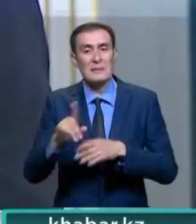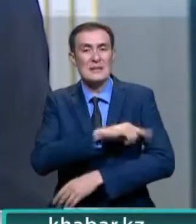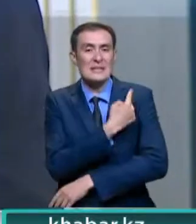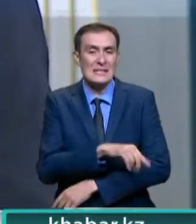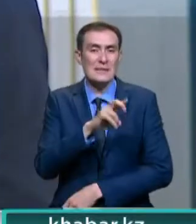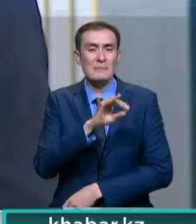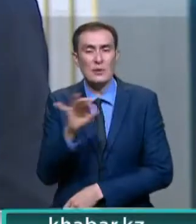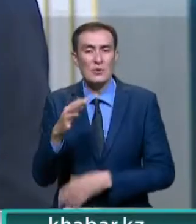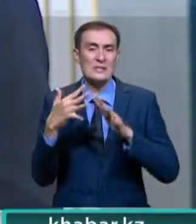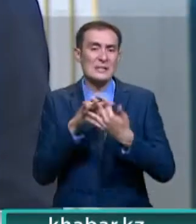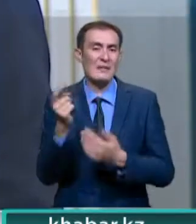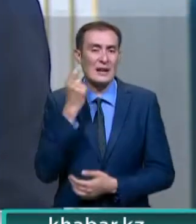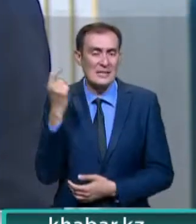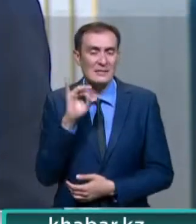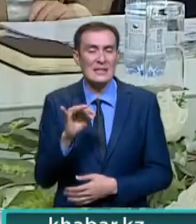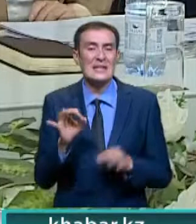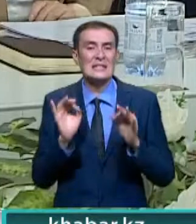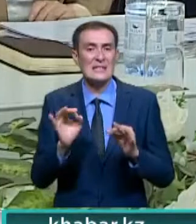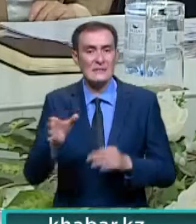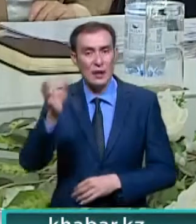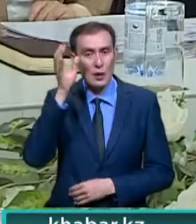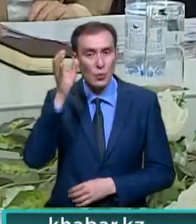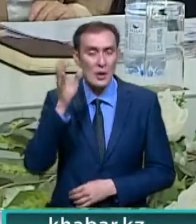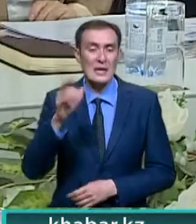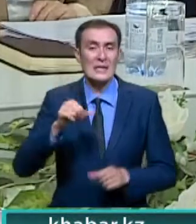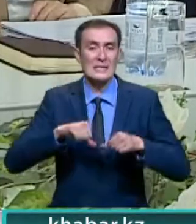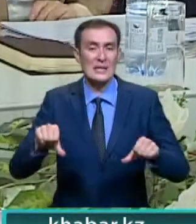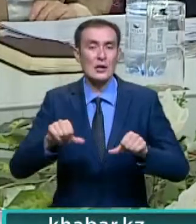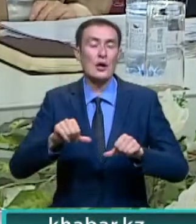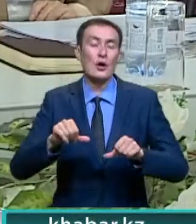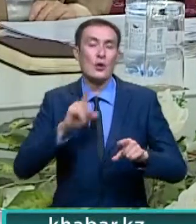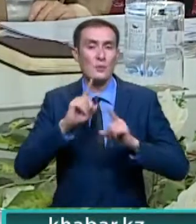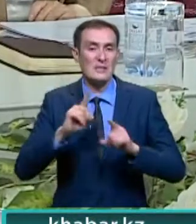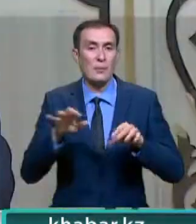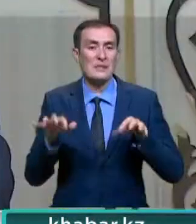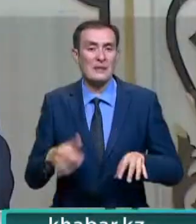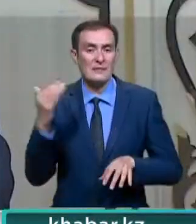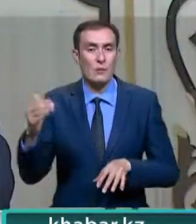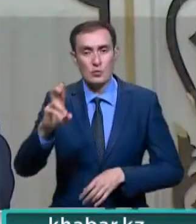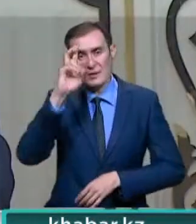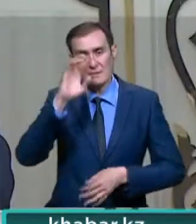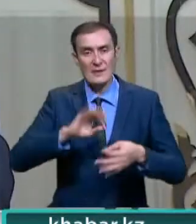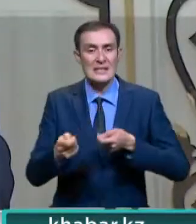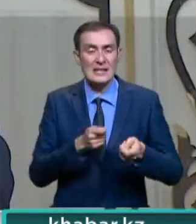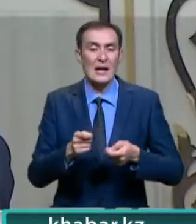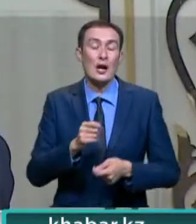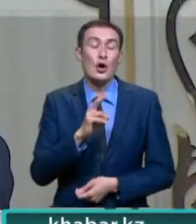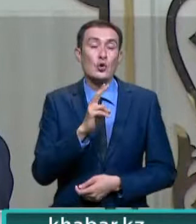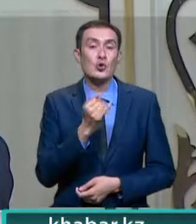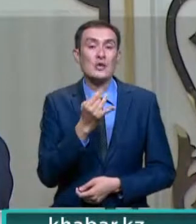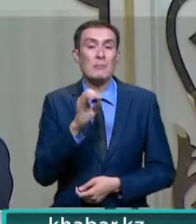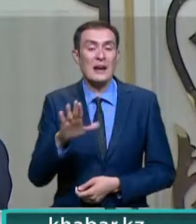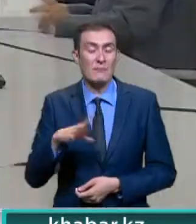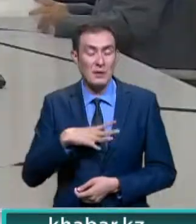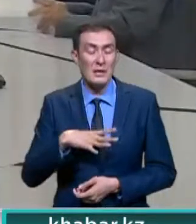медицины, биологии, сельского хозяйства и естественных наук. На заседании комиссии под председательством государственного секретаря Крымбека